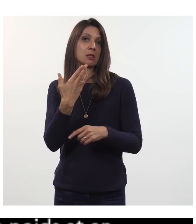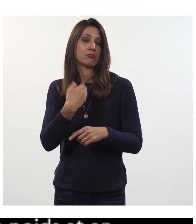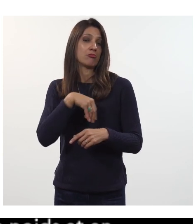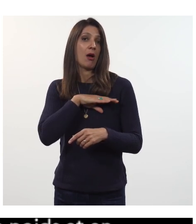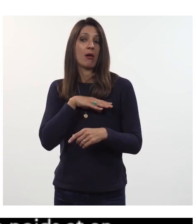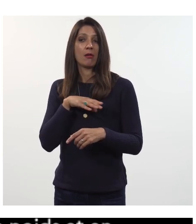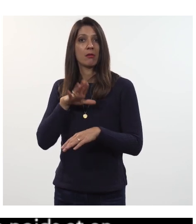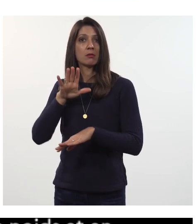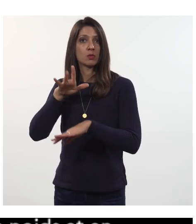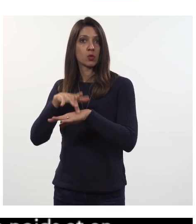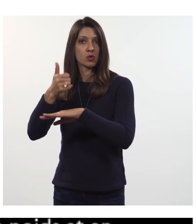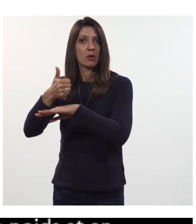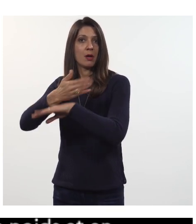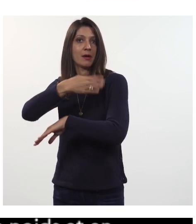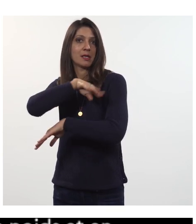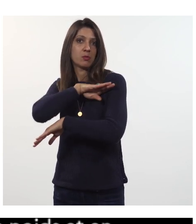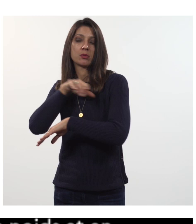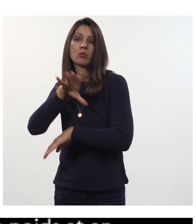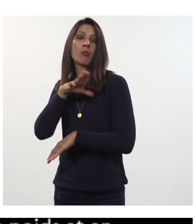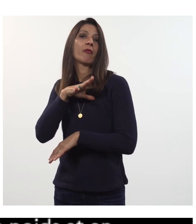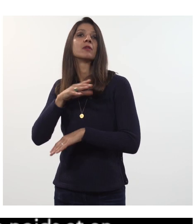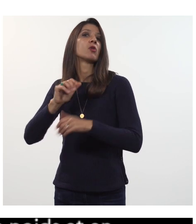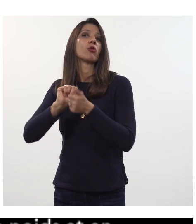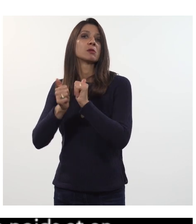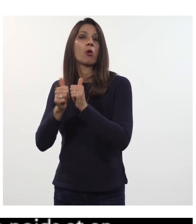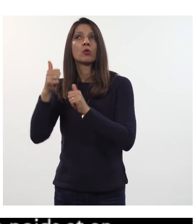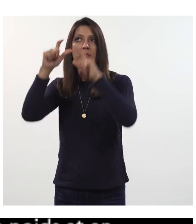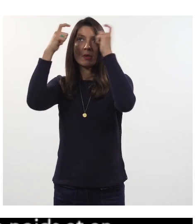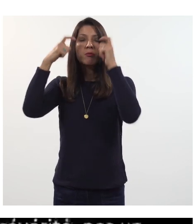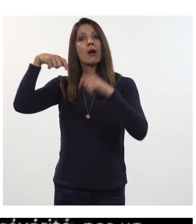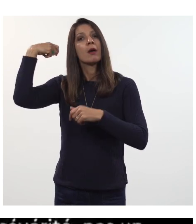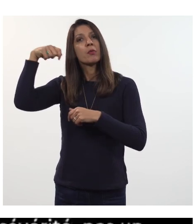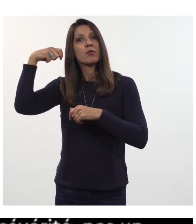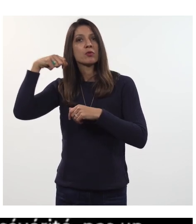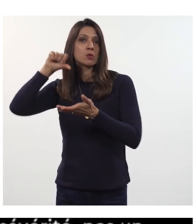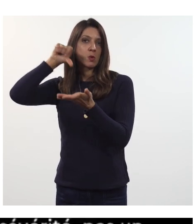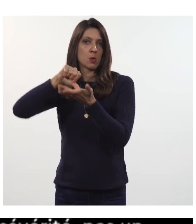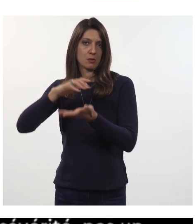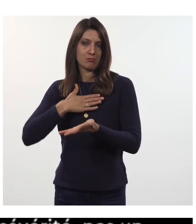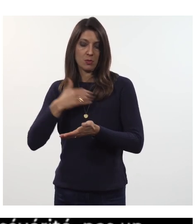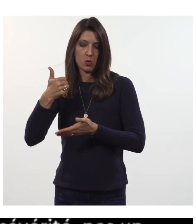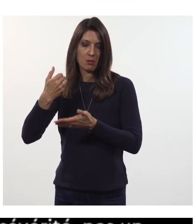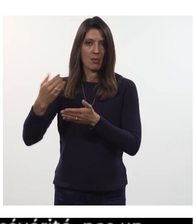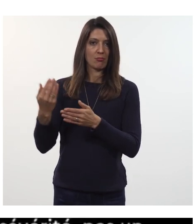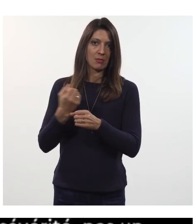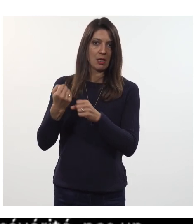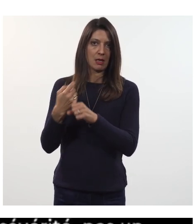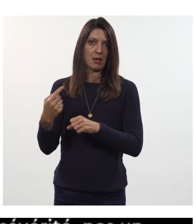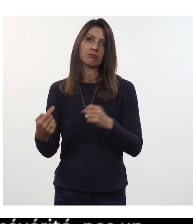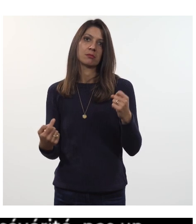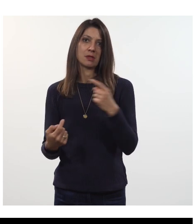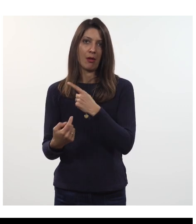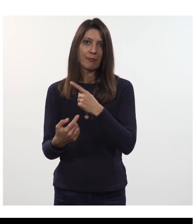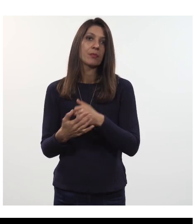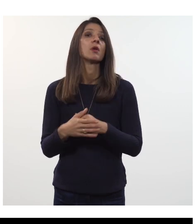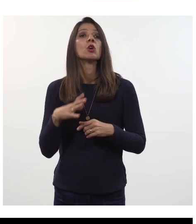ancien responsable, le professeur des sports, qui est le président de notre centre ressources. Voilà. Pour orienter, il y a des tests de dépistage